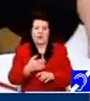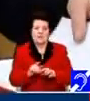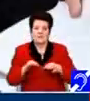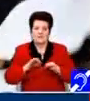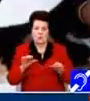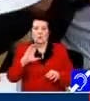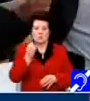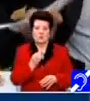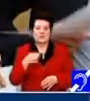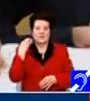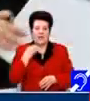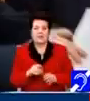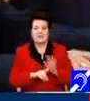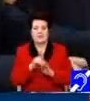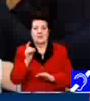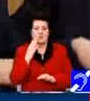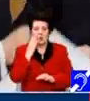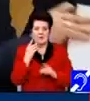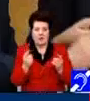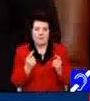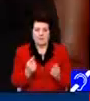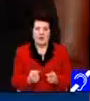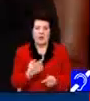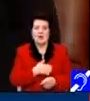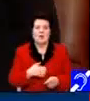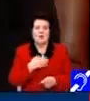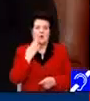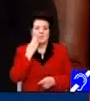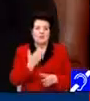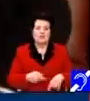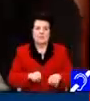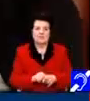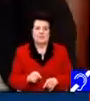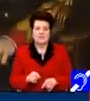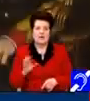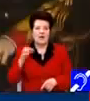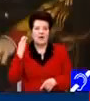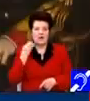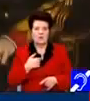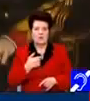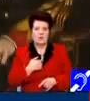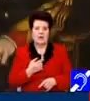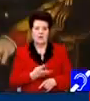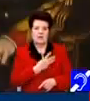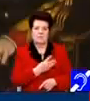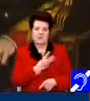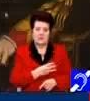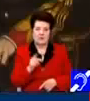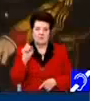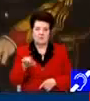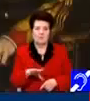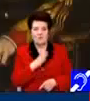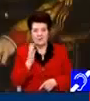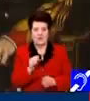sărbătorim 100 de ani de la nașterea României Mari. Valori românești de atâția ani cu care ne mândrim, dânșii le vor pune